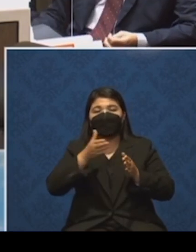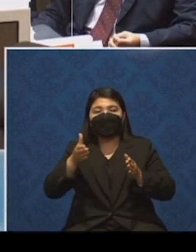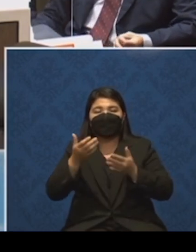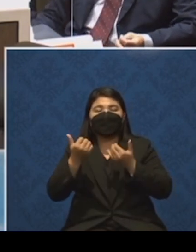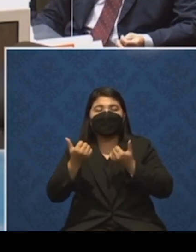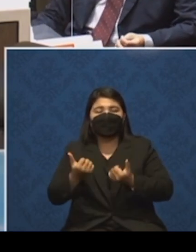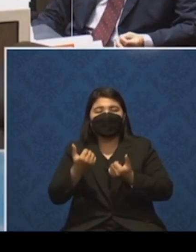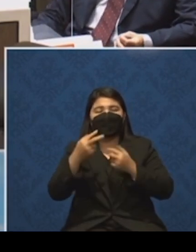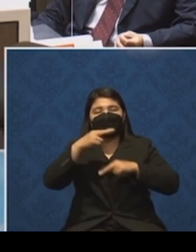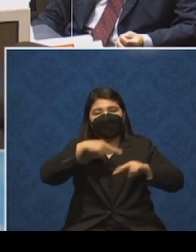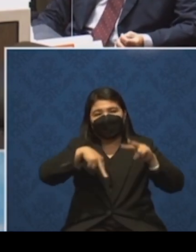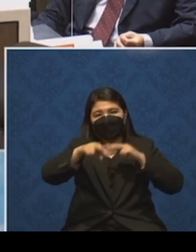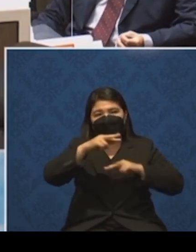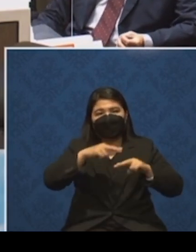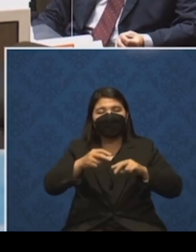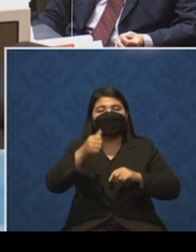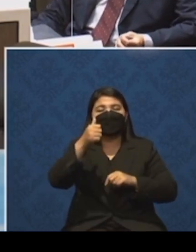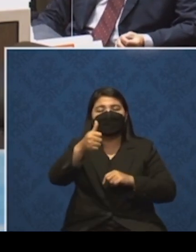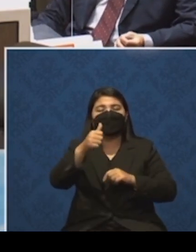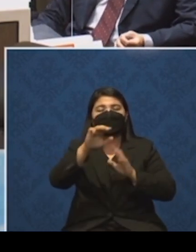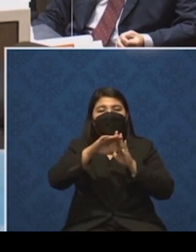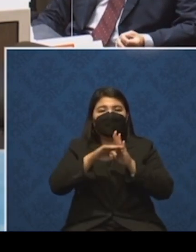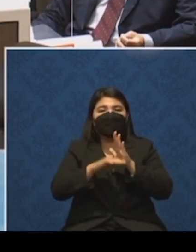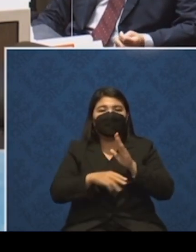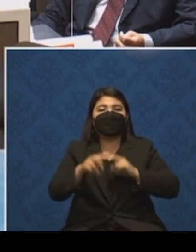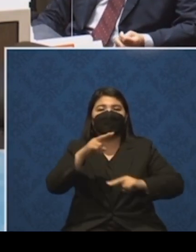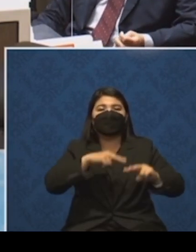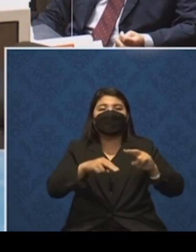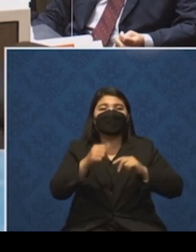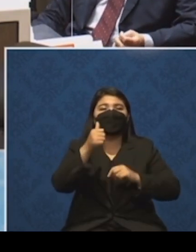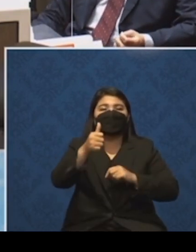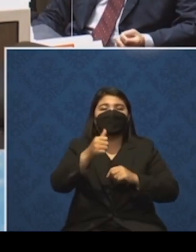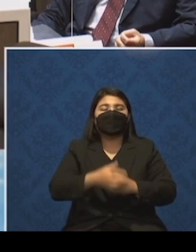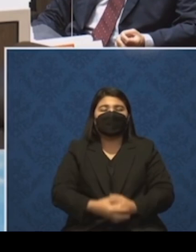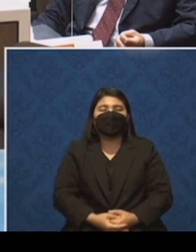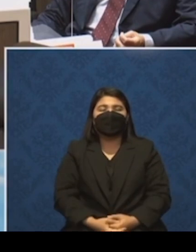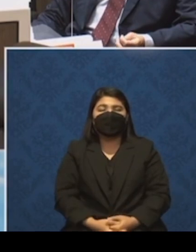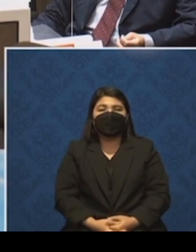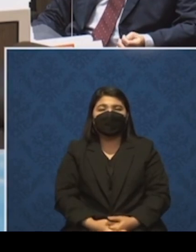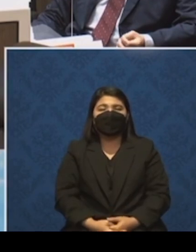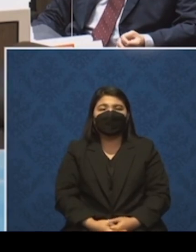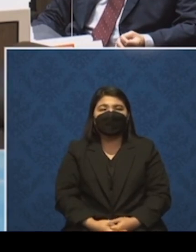สอบได้ในทุกขั้นตอนของการดำเนินการสำหรับกรณีที่กล่าวว่า